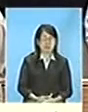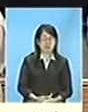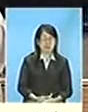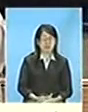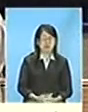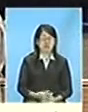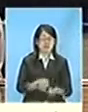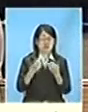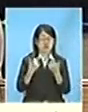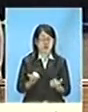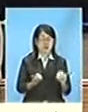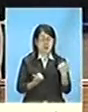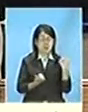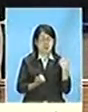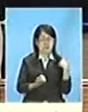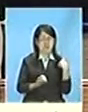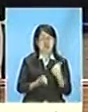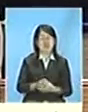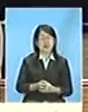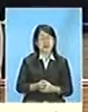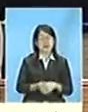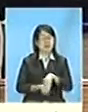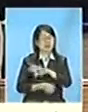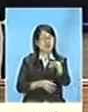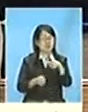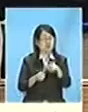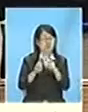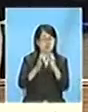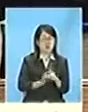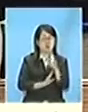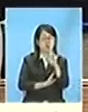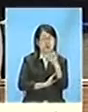ขณะนี้มีผู้แสดงตนทั้งสิ้นในห้องประชุม114ท่านนะคะ